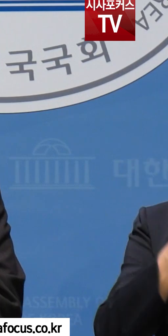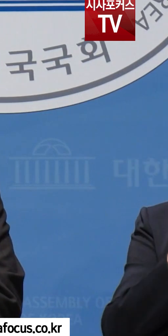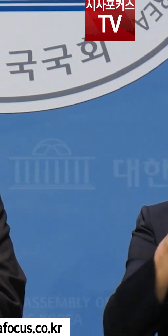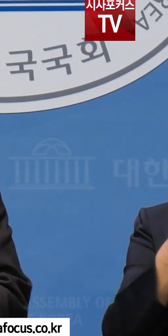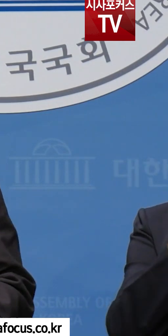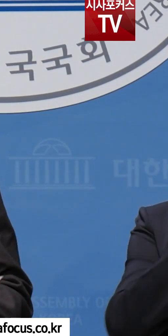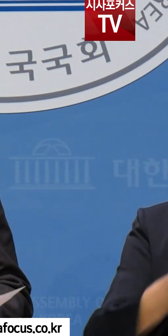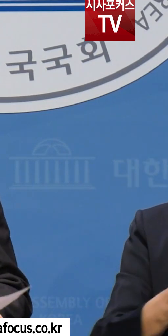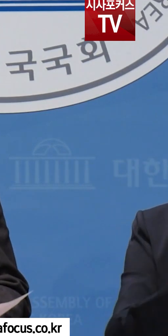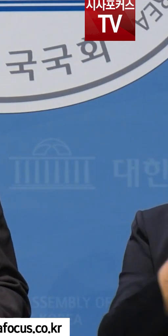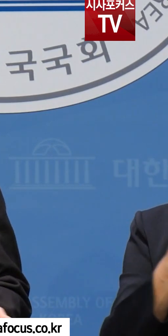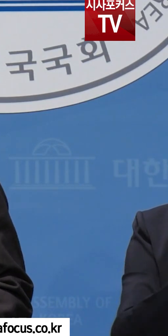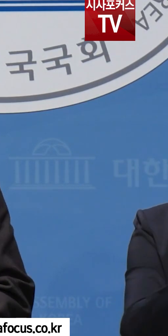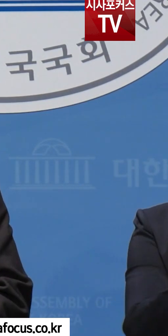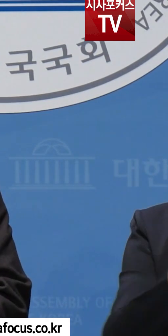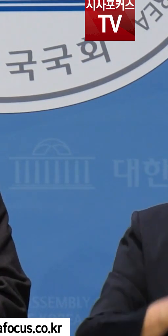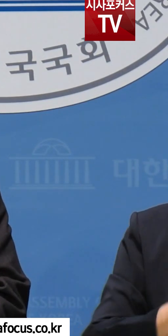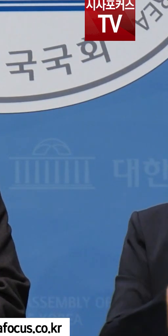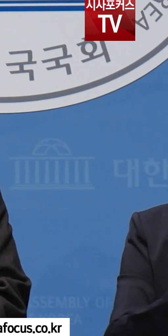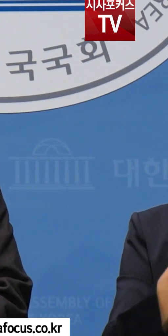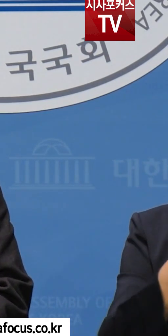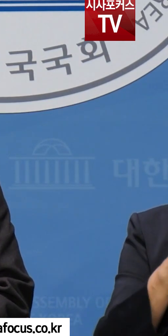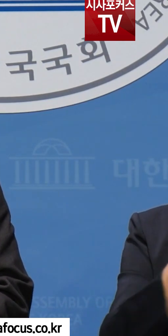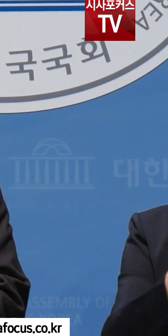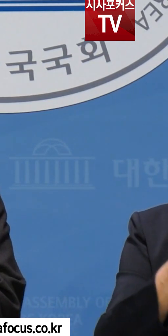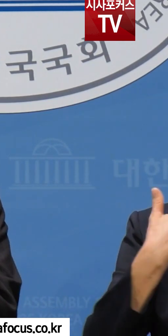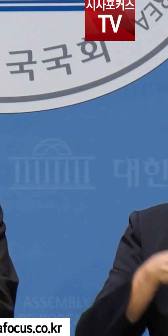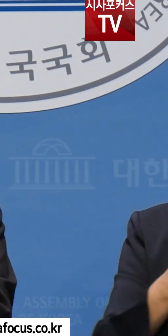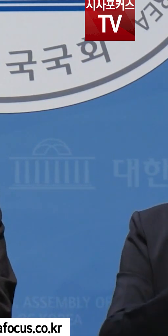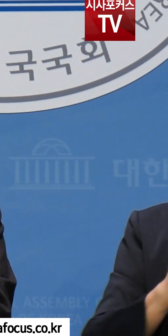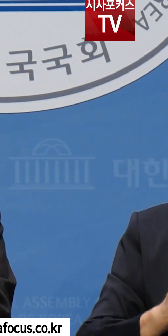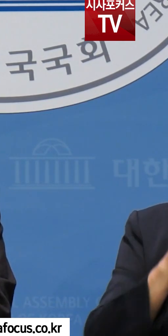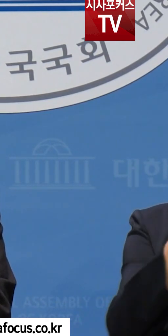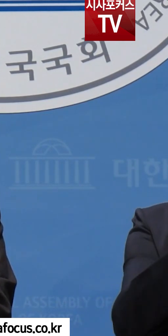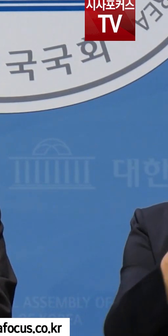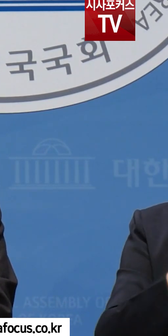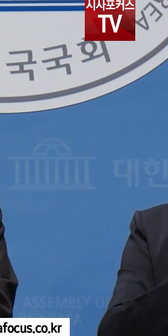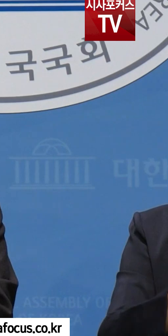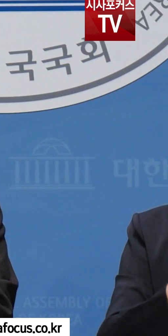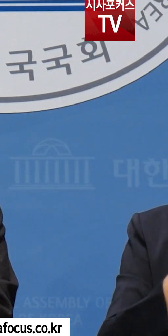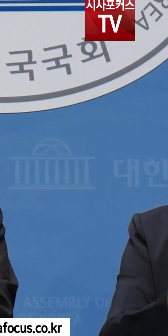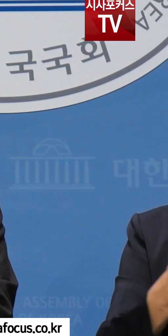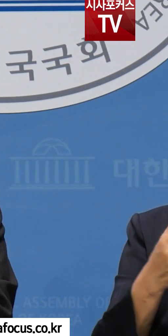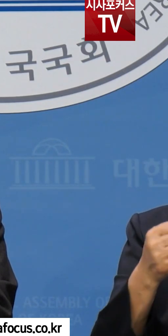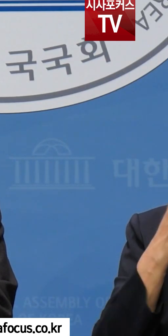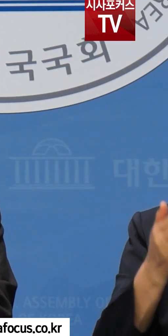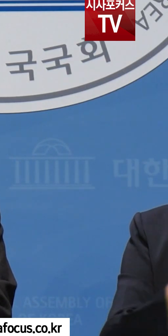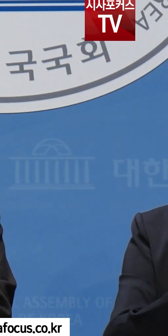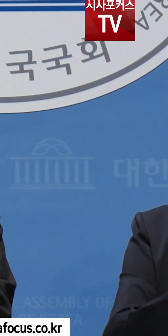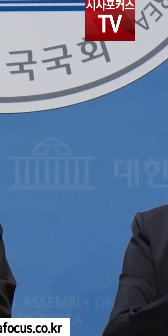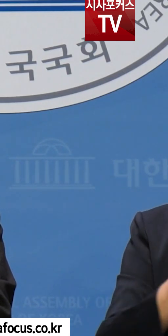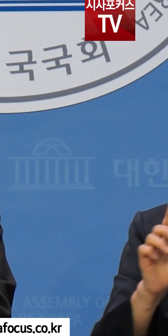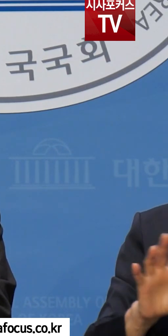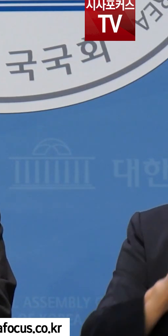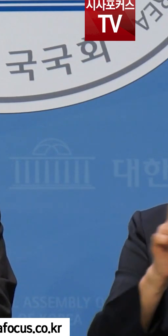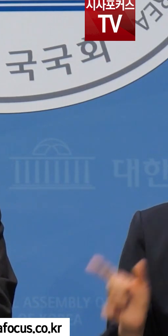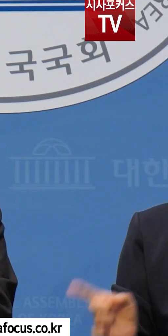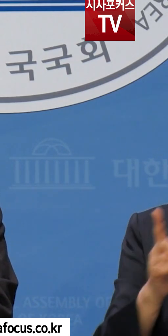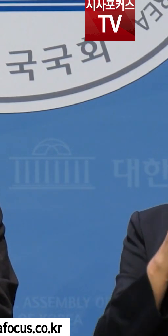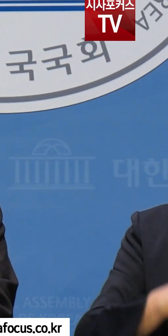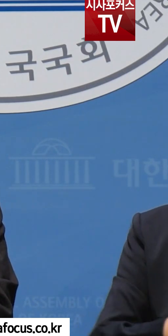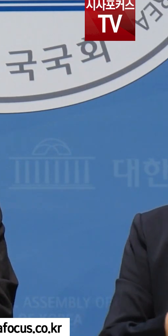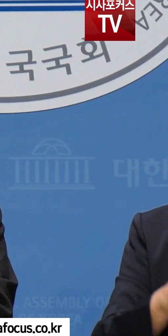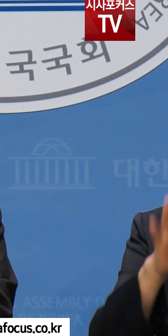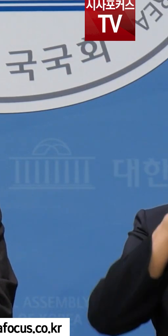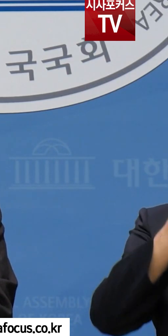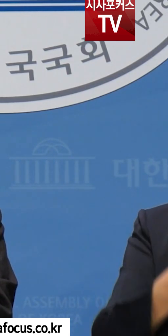피해자, 주거지원이 필요한 주거약자 등 국가 재정을 통해서 힘을 보태서 민생을 살려야 합니다.